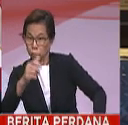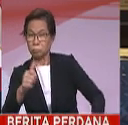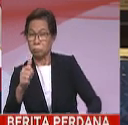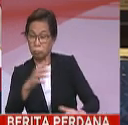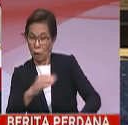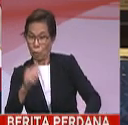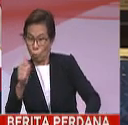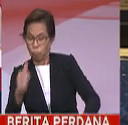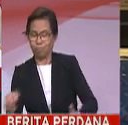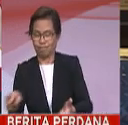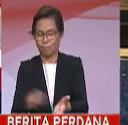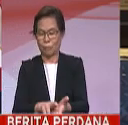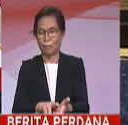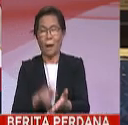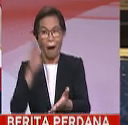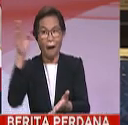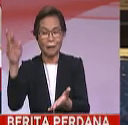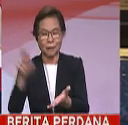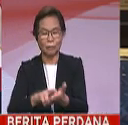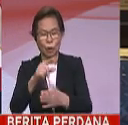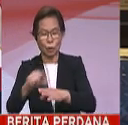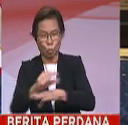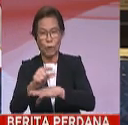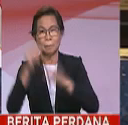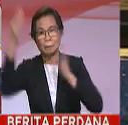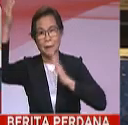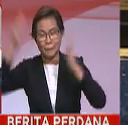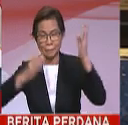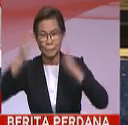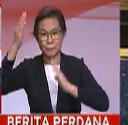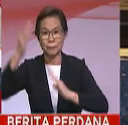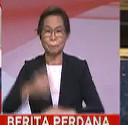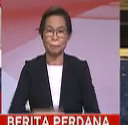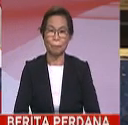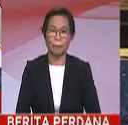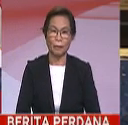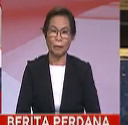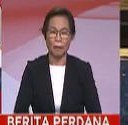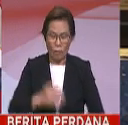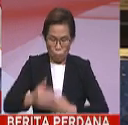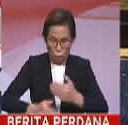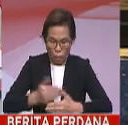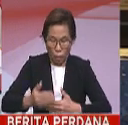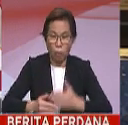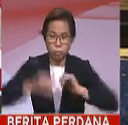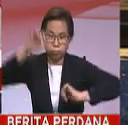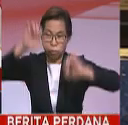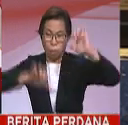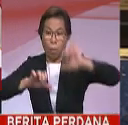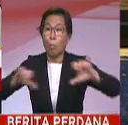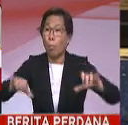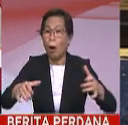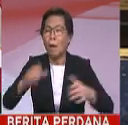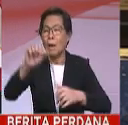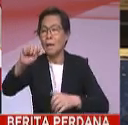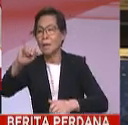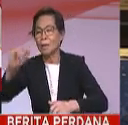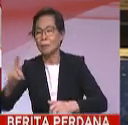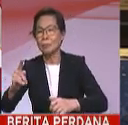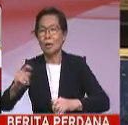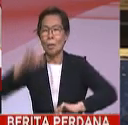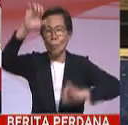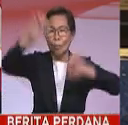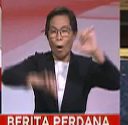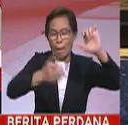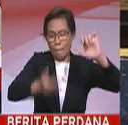berkesan yang akan didaftarkan dan digunakan di Malaysia. Proses penilaian ini dibuat oleh Jawatankuasa